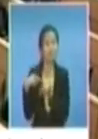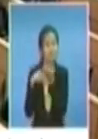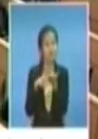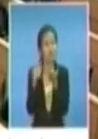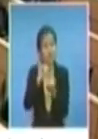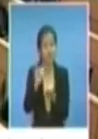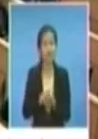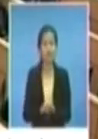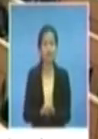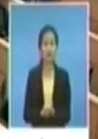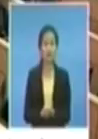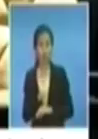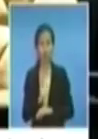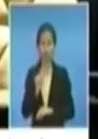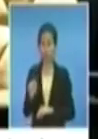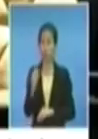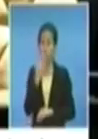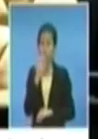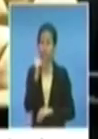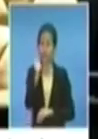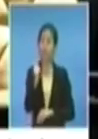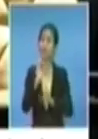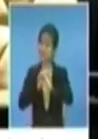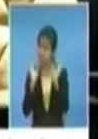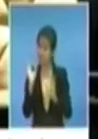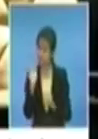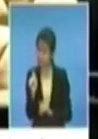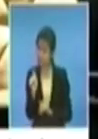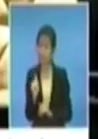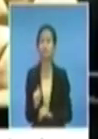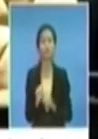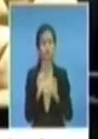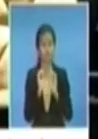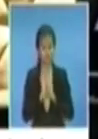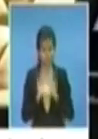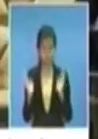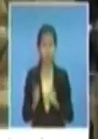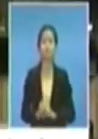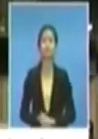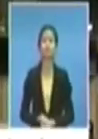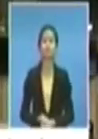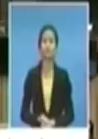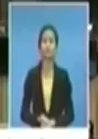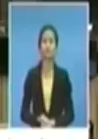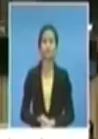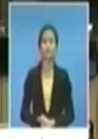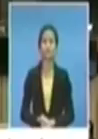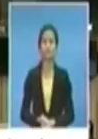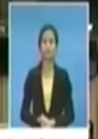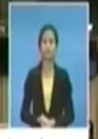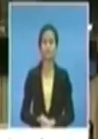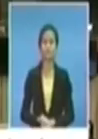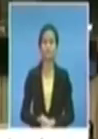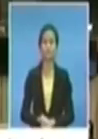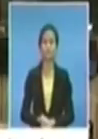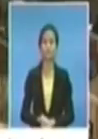าหลังรัฐธรรมนูญประกาศใช้และมีรัฐบาลใหม่ให้มีคณะกรรมการปรองดองเพื่อการทำหน้าที่แก้ไขปัญหาความขัดแย้งหรือ